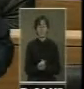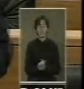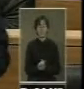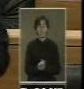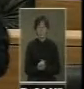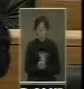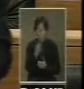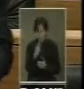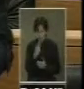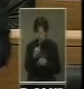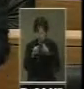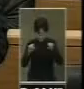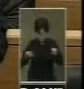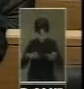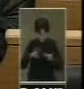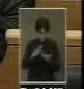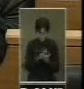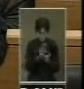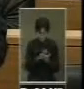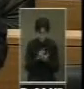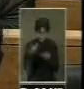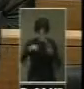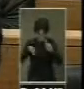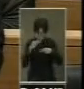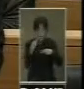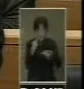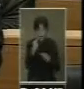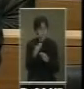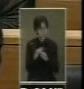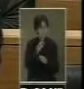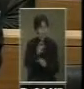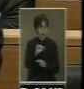เช็คหนังสือบริคลสนธินี้นะครับ